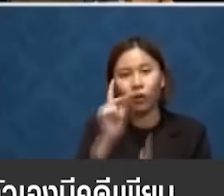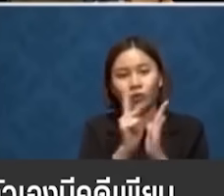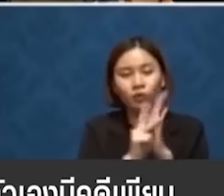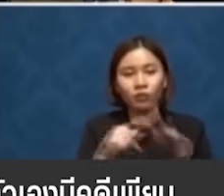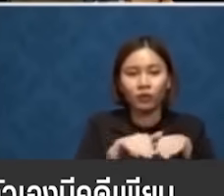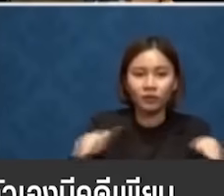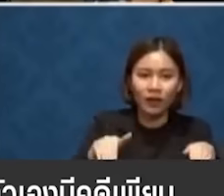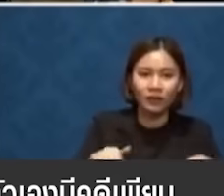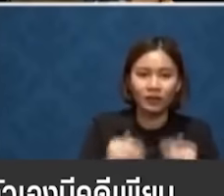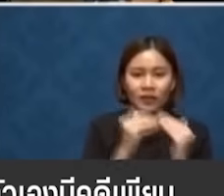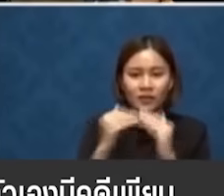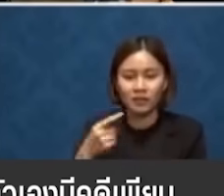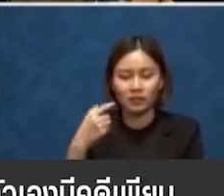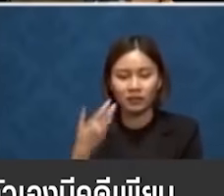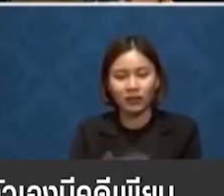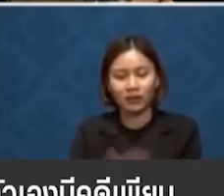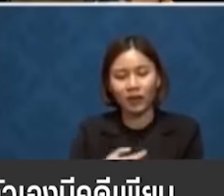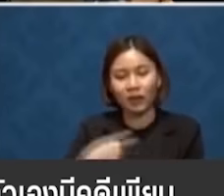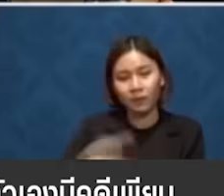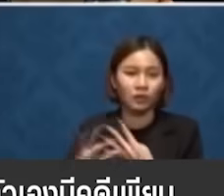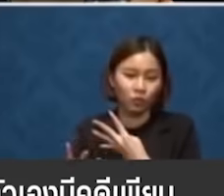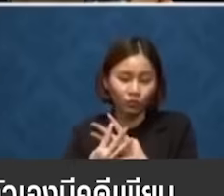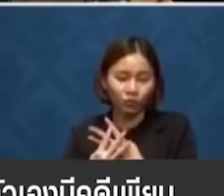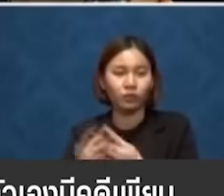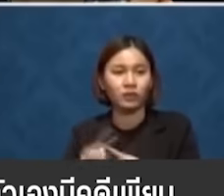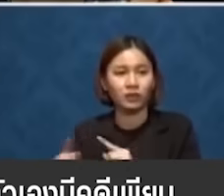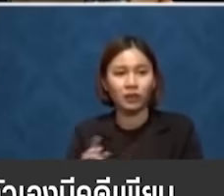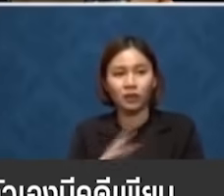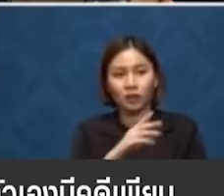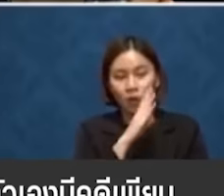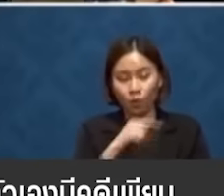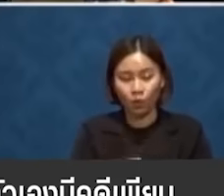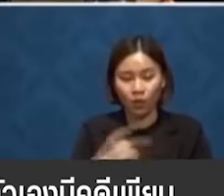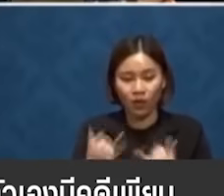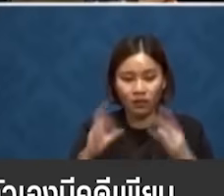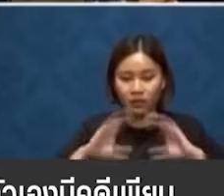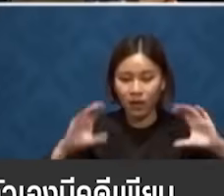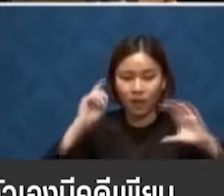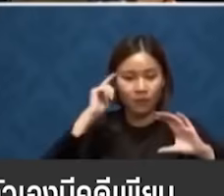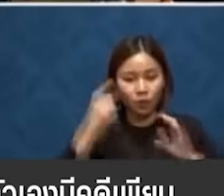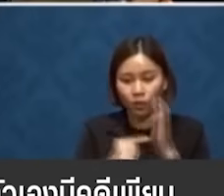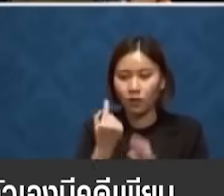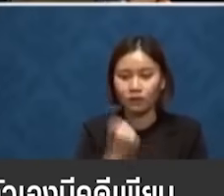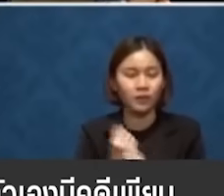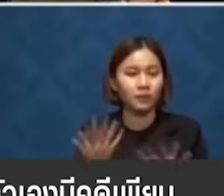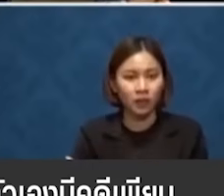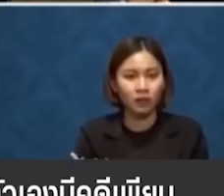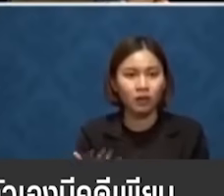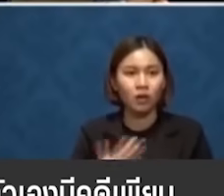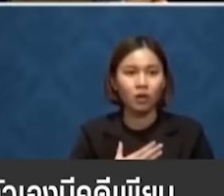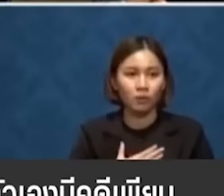ปแล้วเนี่ยโตโต้มีคดีติดตัวเยอะมาก1อังยี่ซ่องโจรฝ่าฝืนพรกฉุกเ